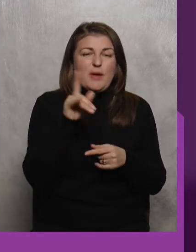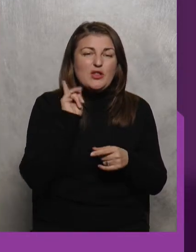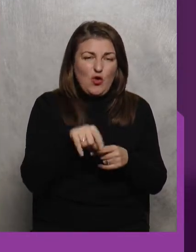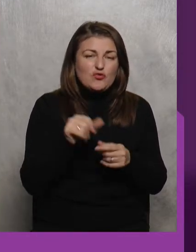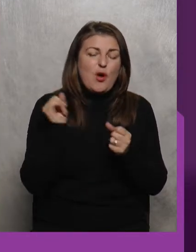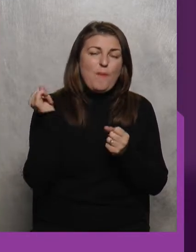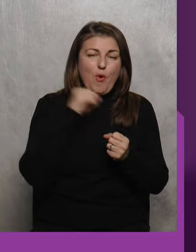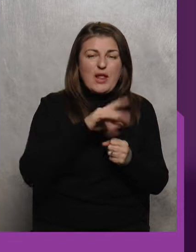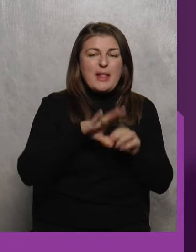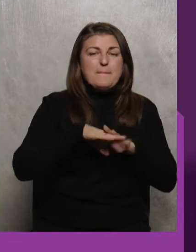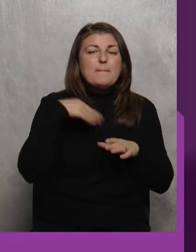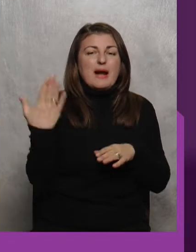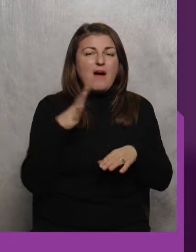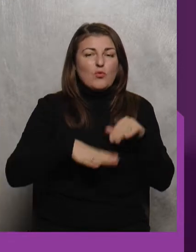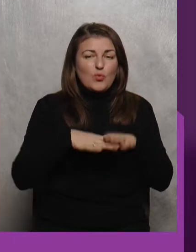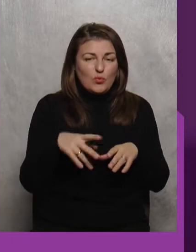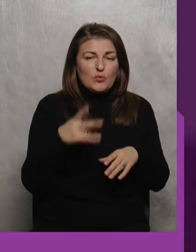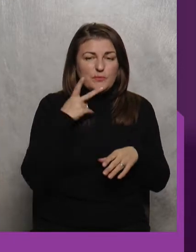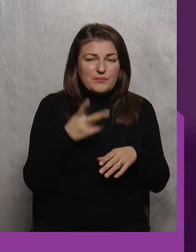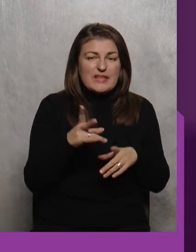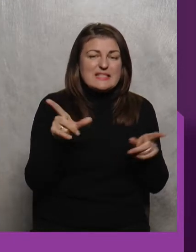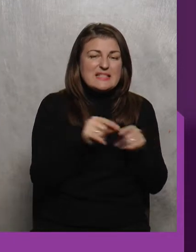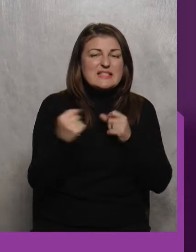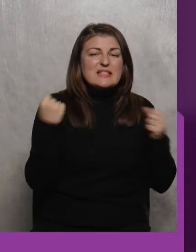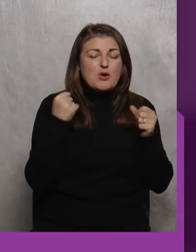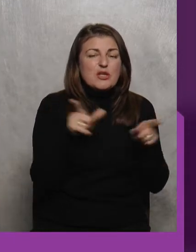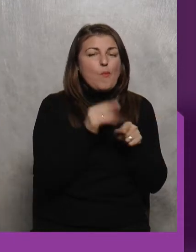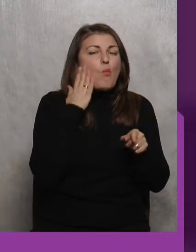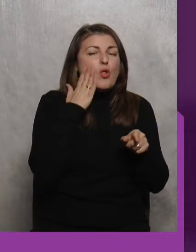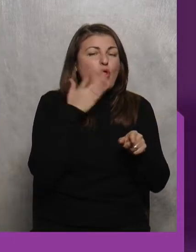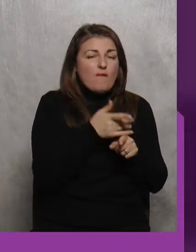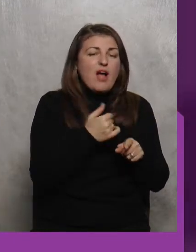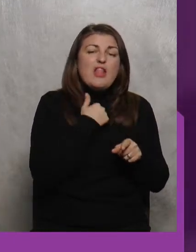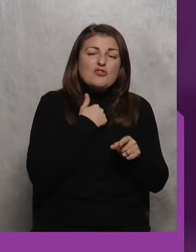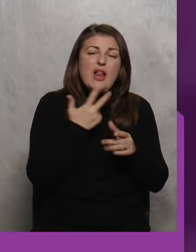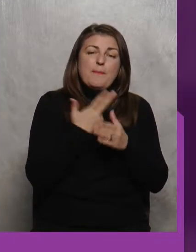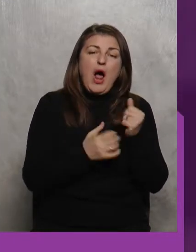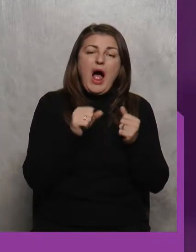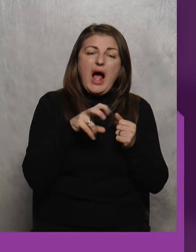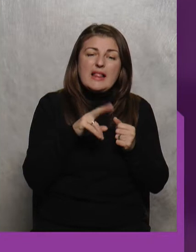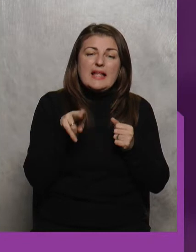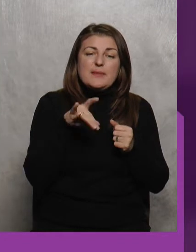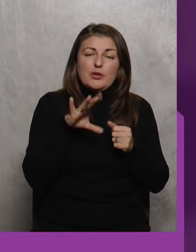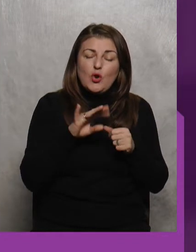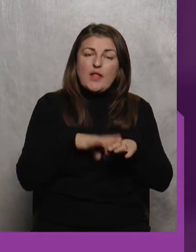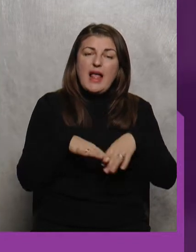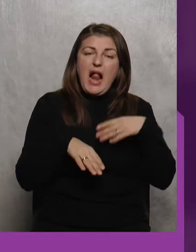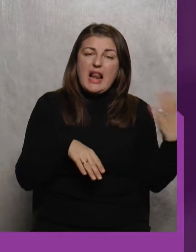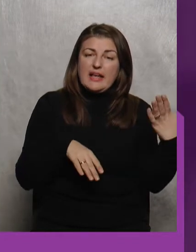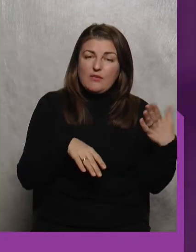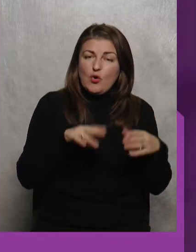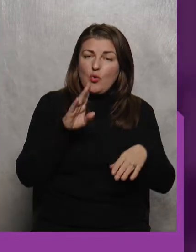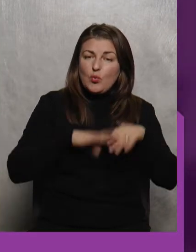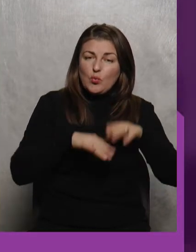руку з спортсменом з Молдавії. На жаль, програв, але Дмитро на ліву руку став